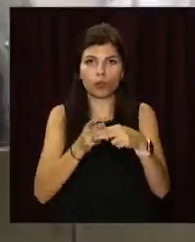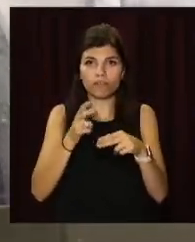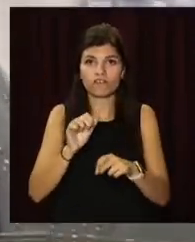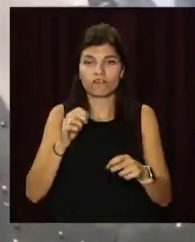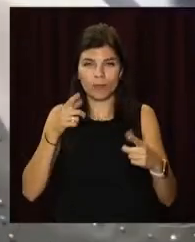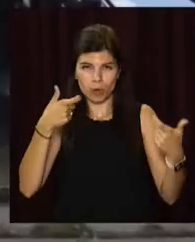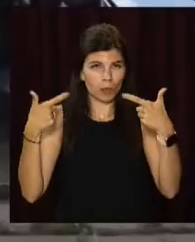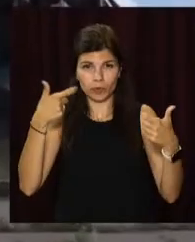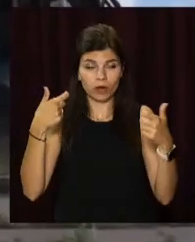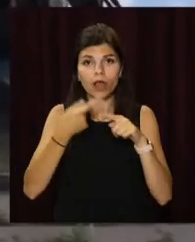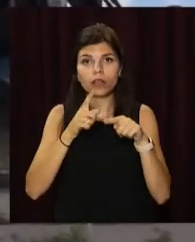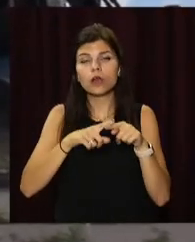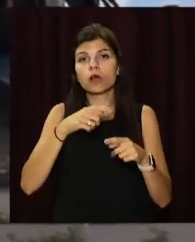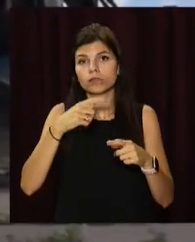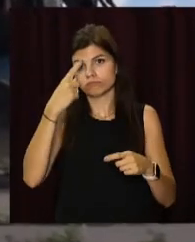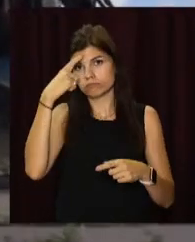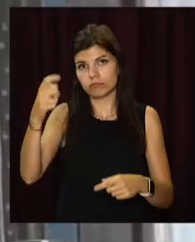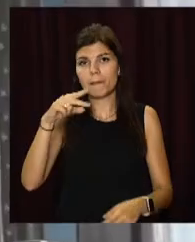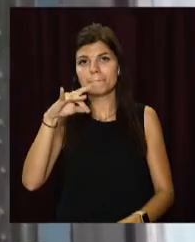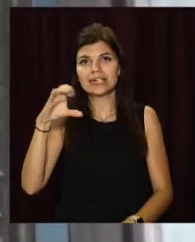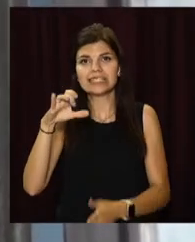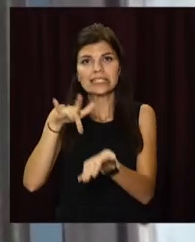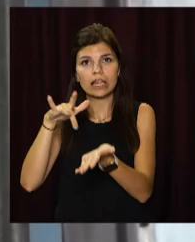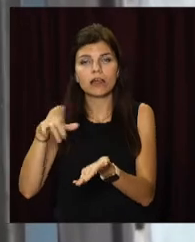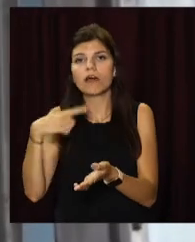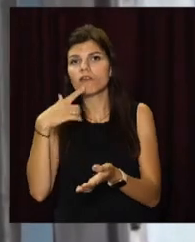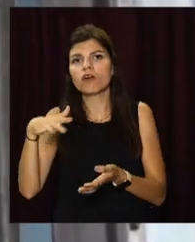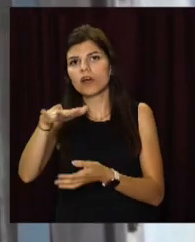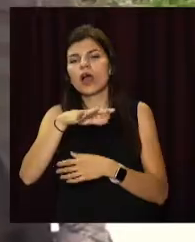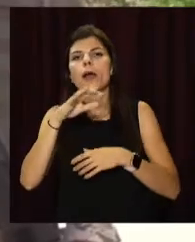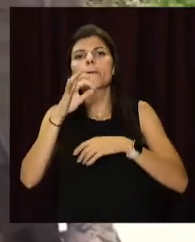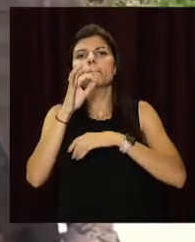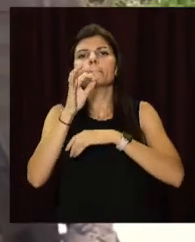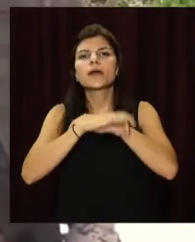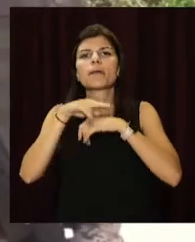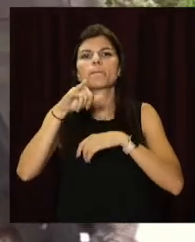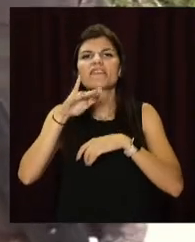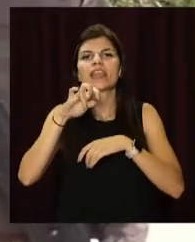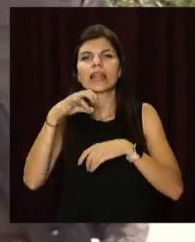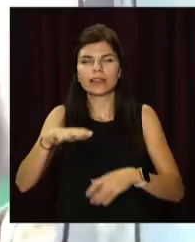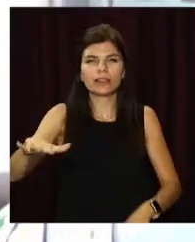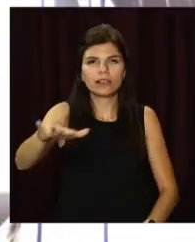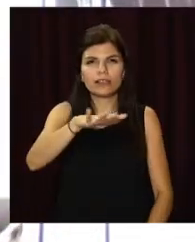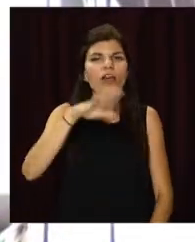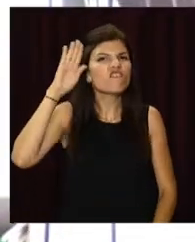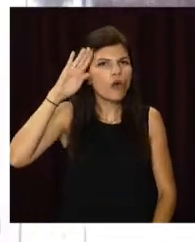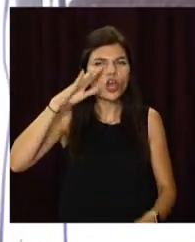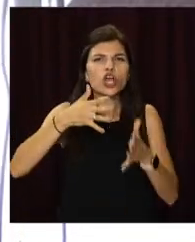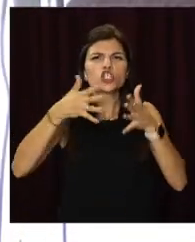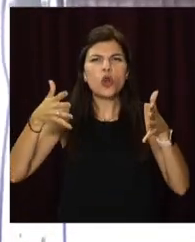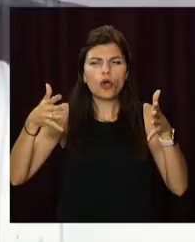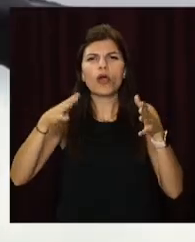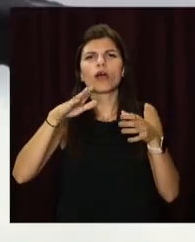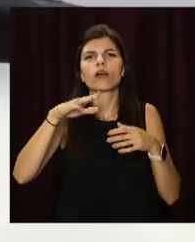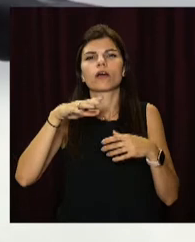це повідомили в прес-центрі операції. Терористи вели вогонь поблизу Південного, неподалік Троїцького, в районі Водяного, Широкиного